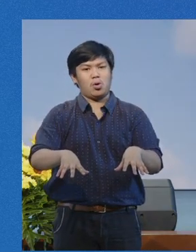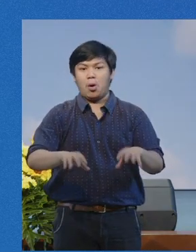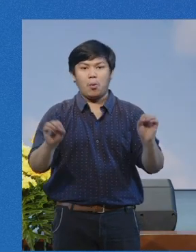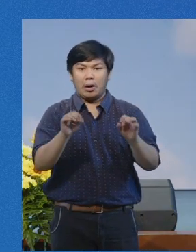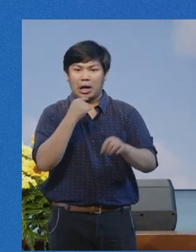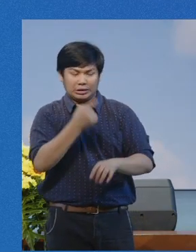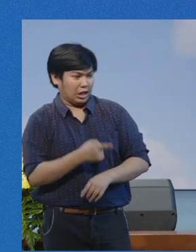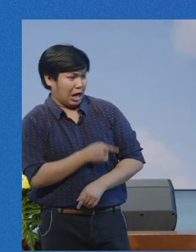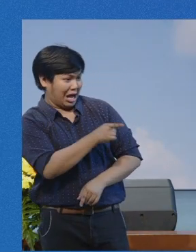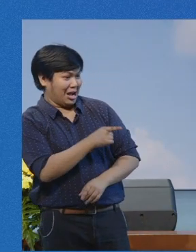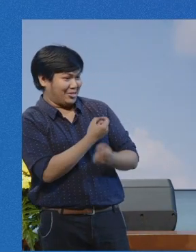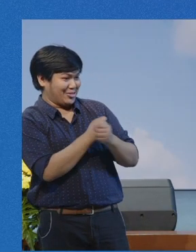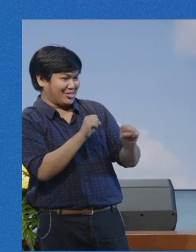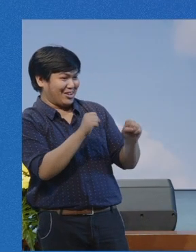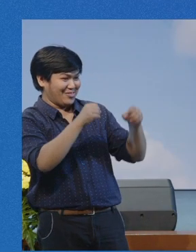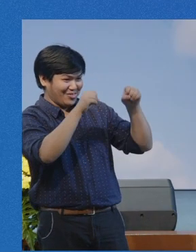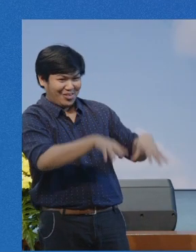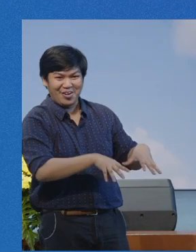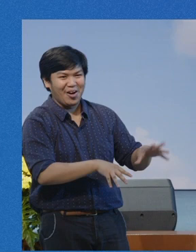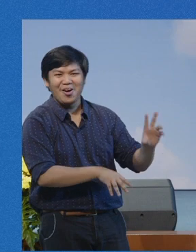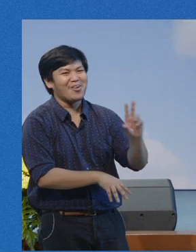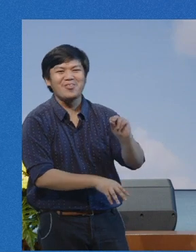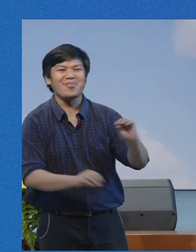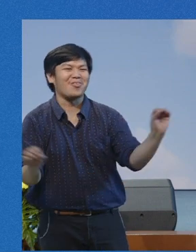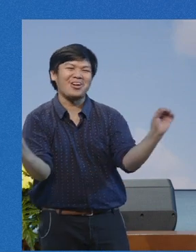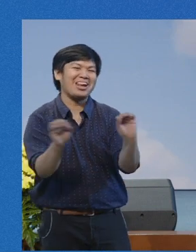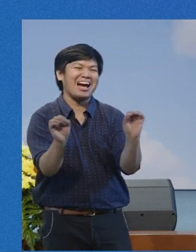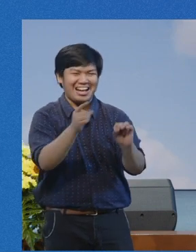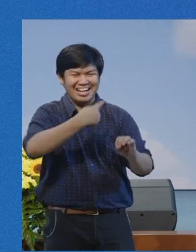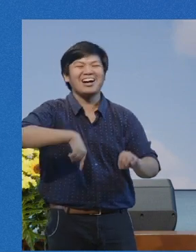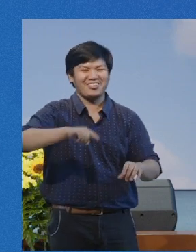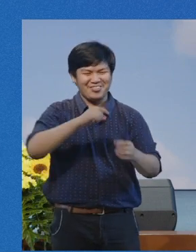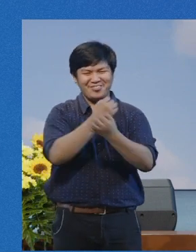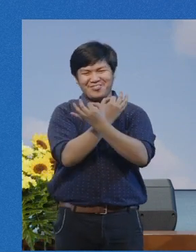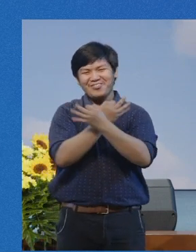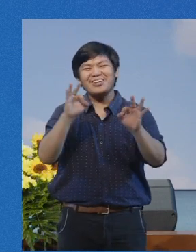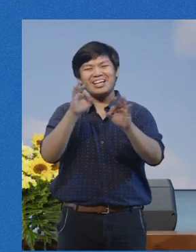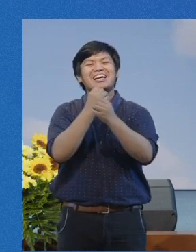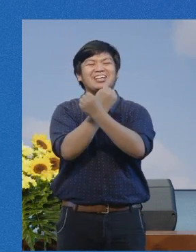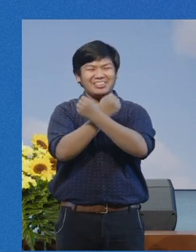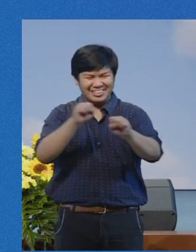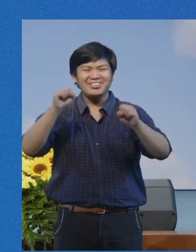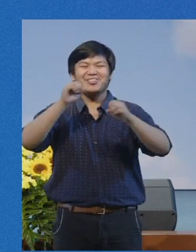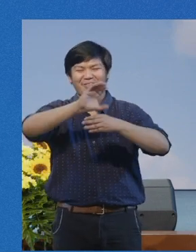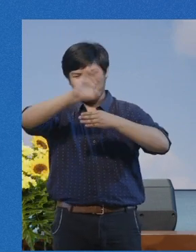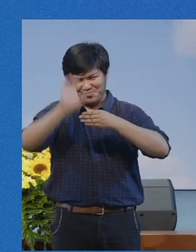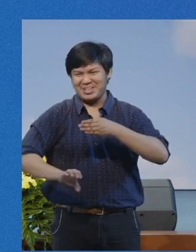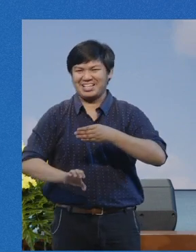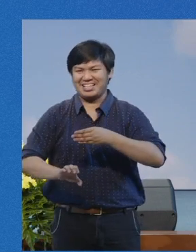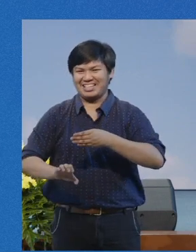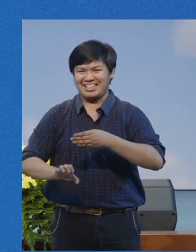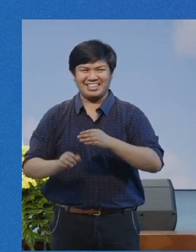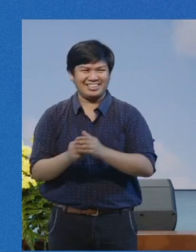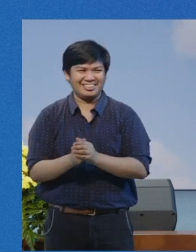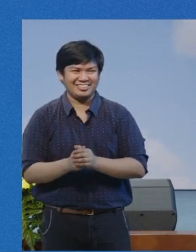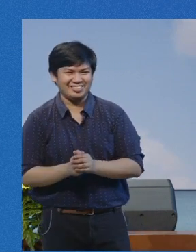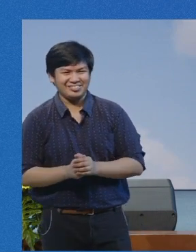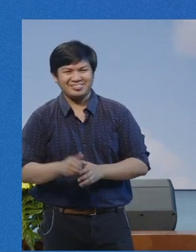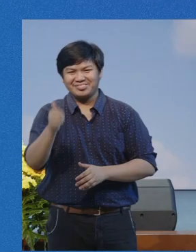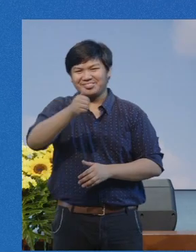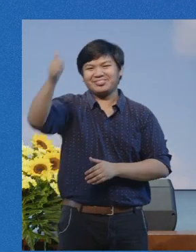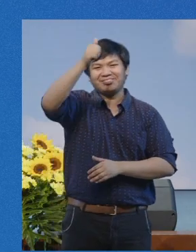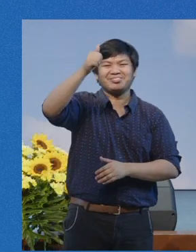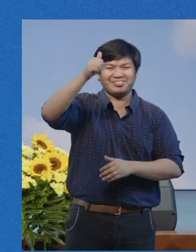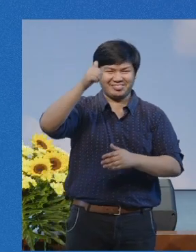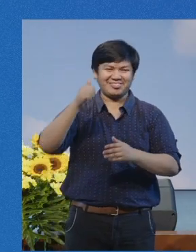makaka-accuse sa atin na tayo hindi ligtas. We are more than conquerors through Him. So